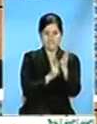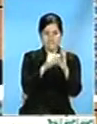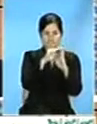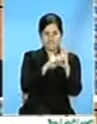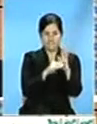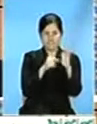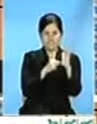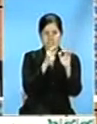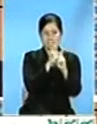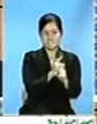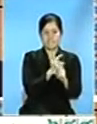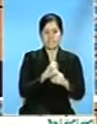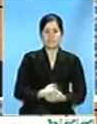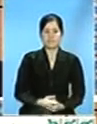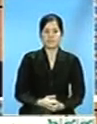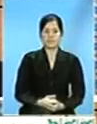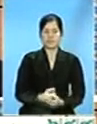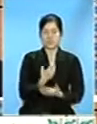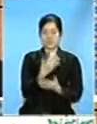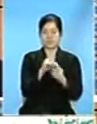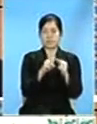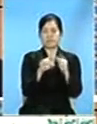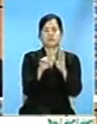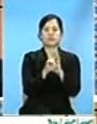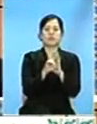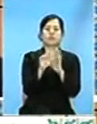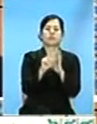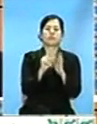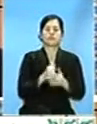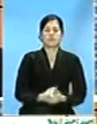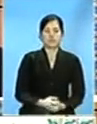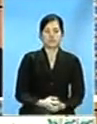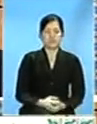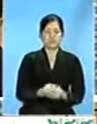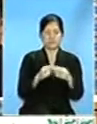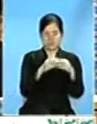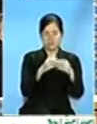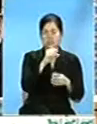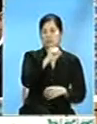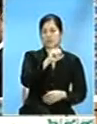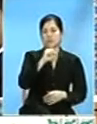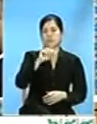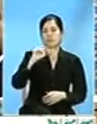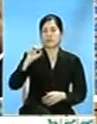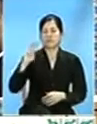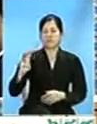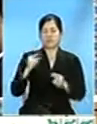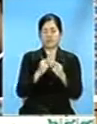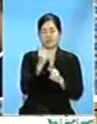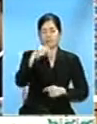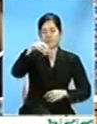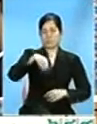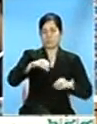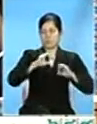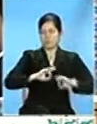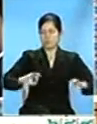แบบนี้ในที่สุดก็หนีไม่พ้นครับส.ส.ส.ว.องค์กรสำคัญ2องค์ก